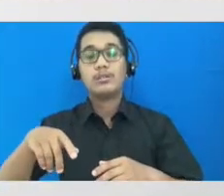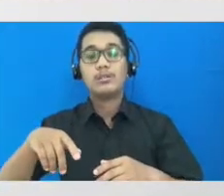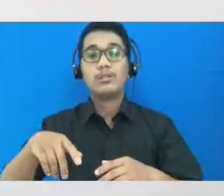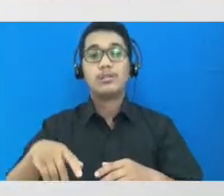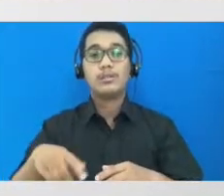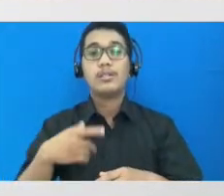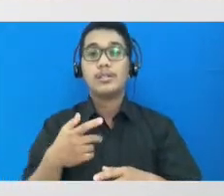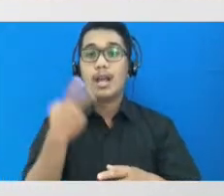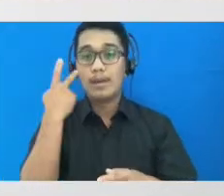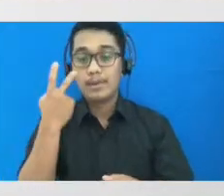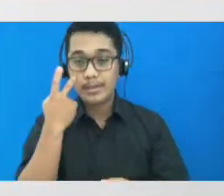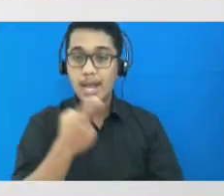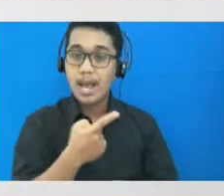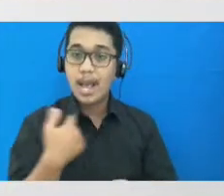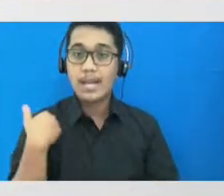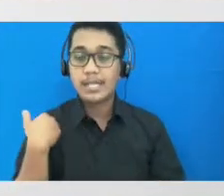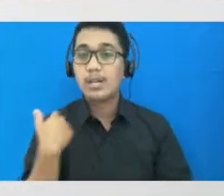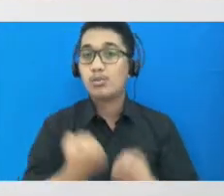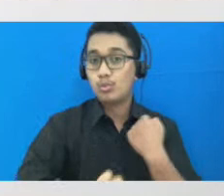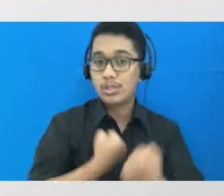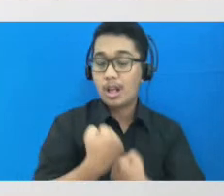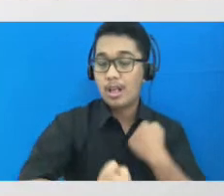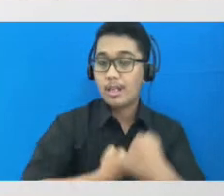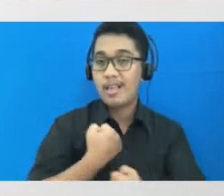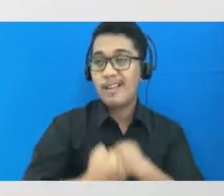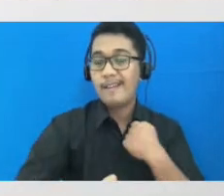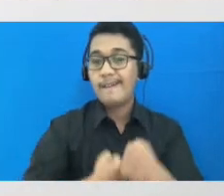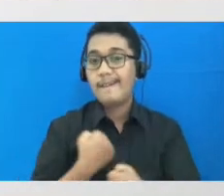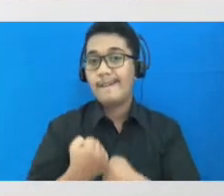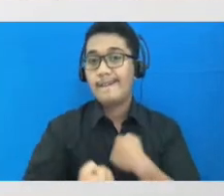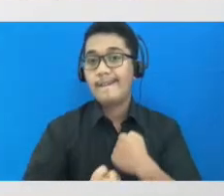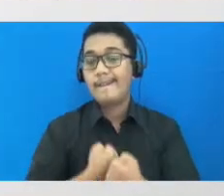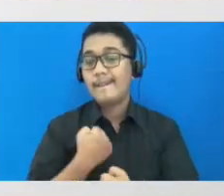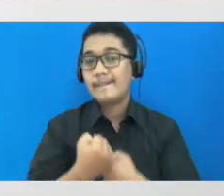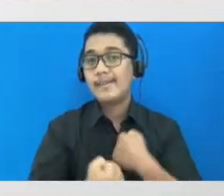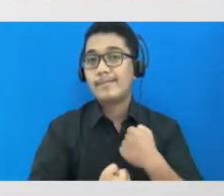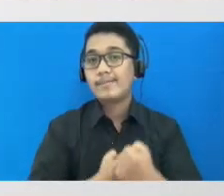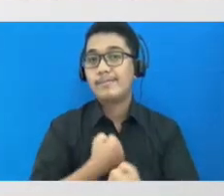maka terlihat adanya usaha untuk melakukan